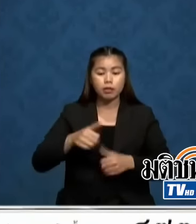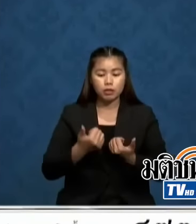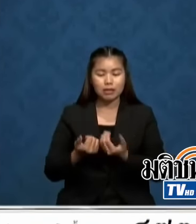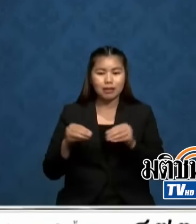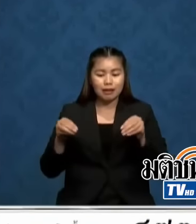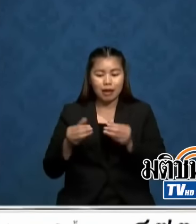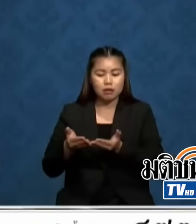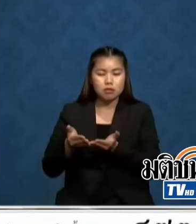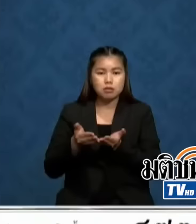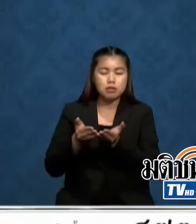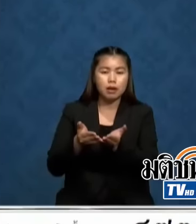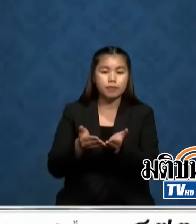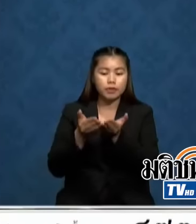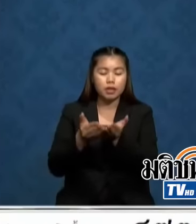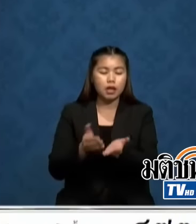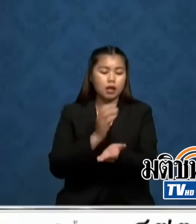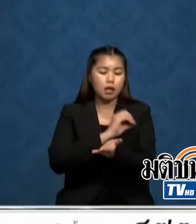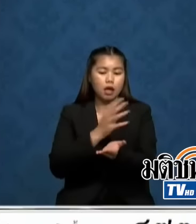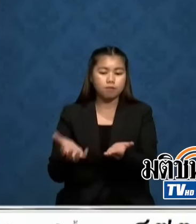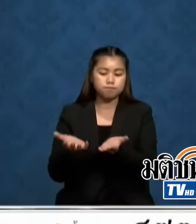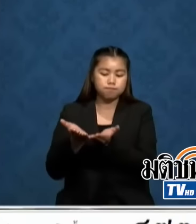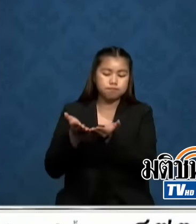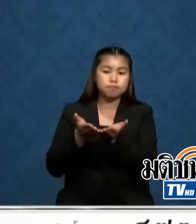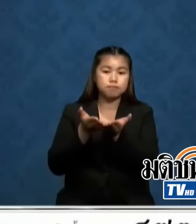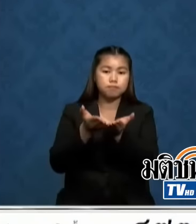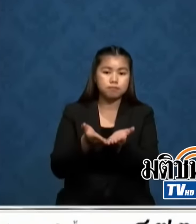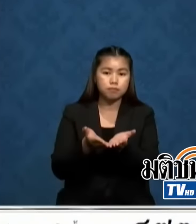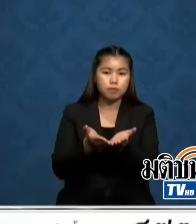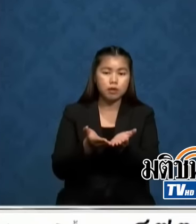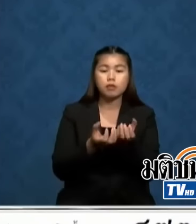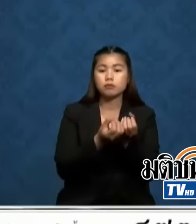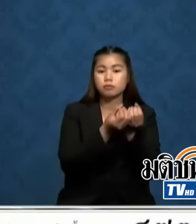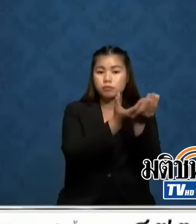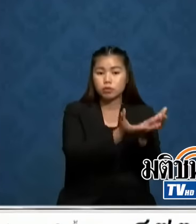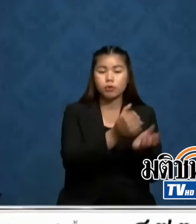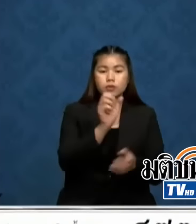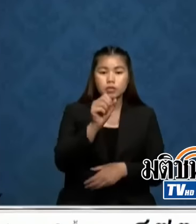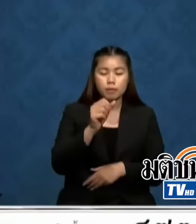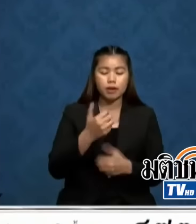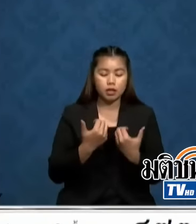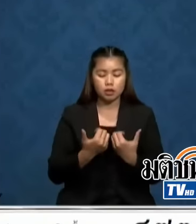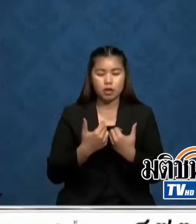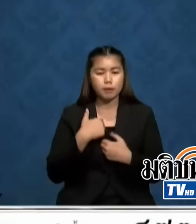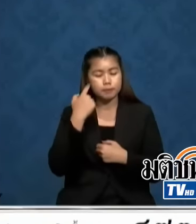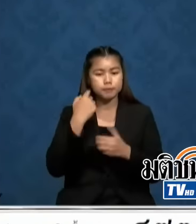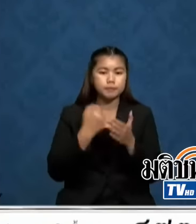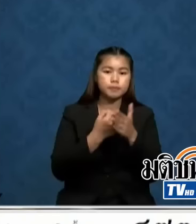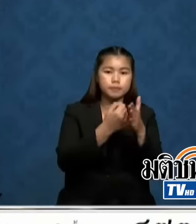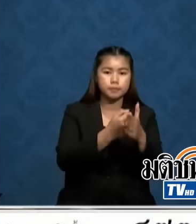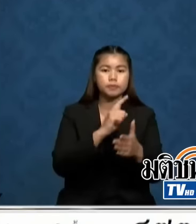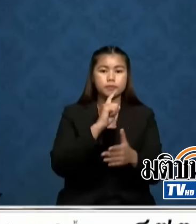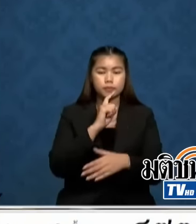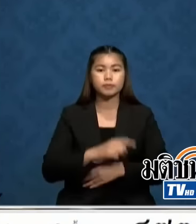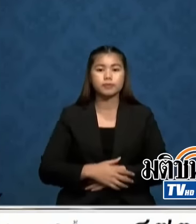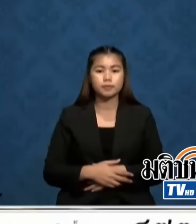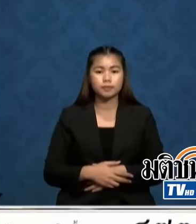สินค้าไม่ใช่ครับเรือบรรทุกขยะเข้ามาอีกเพื่อนส.สในภาคตะวันออกของผมนะครับก็กำลังต่อสู้เรื่องนี้อยู่นะ